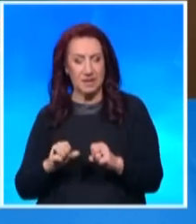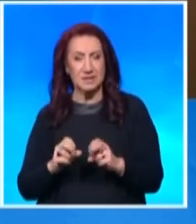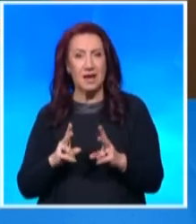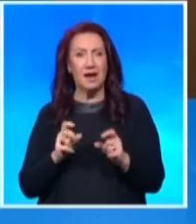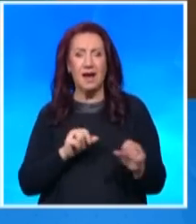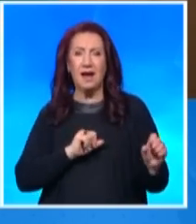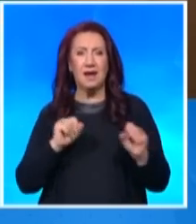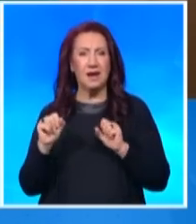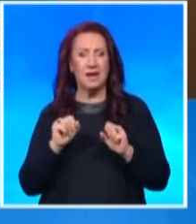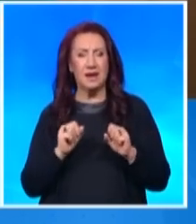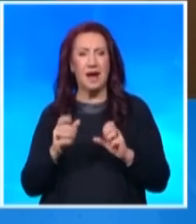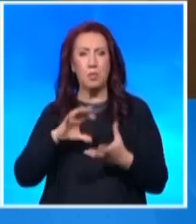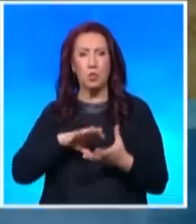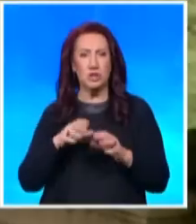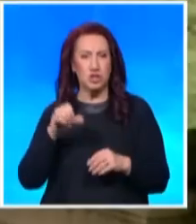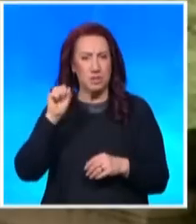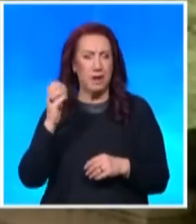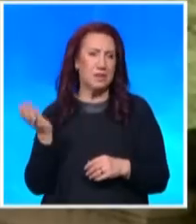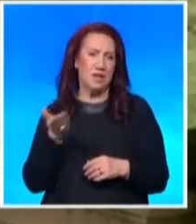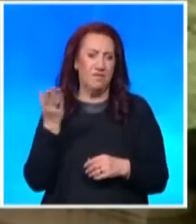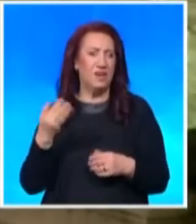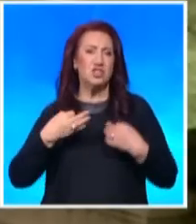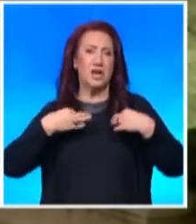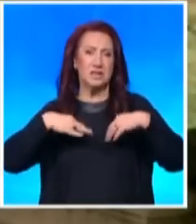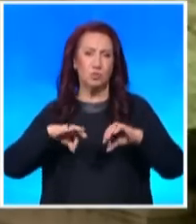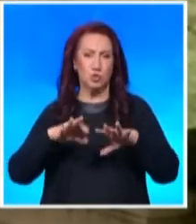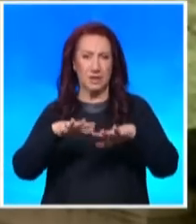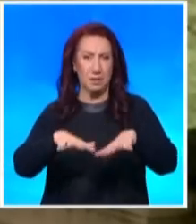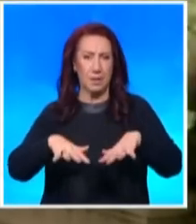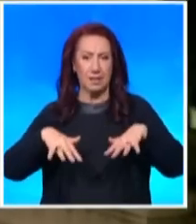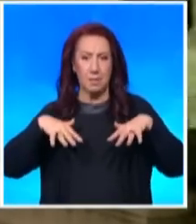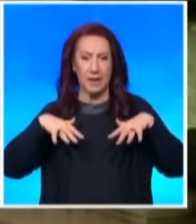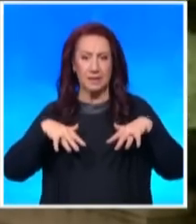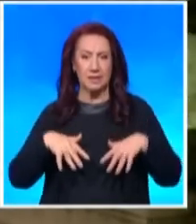от вече разпуснатия парламент? Въпрос към Ванина Неткова.